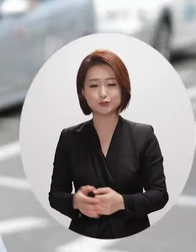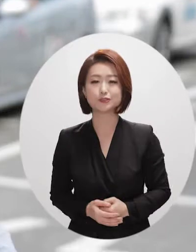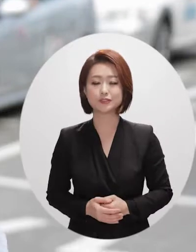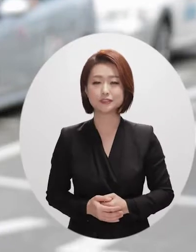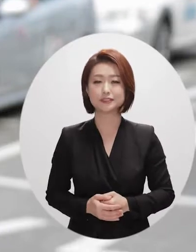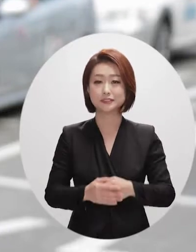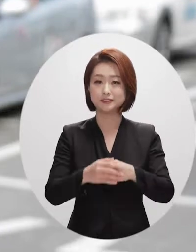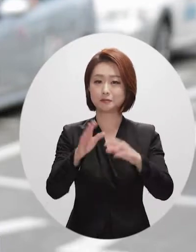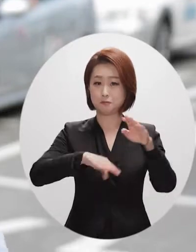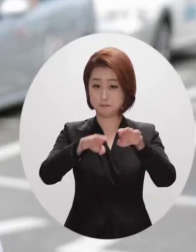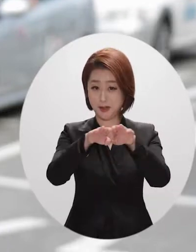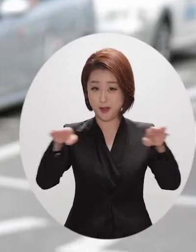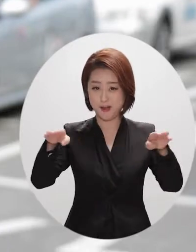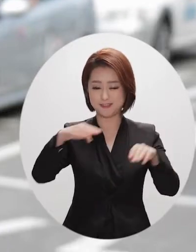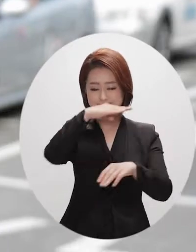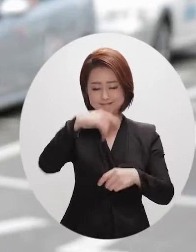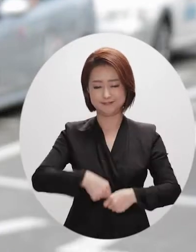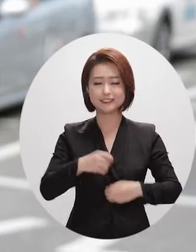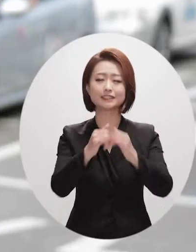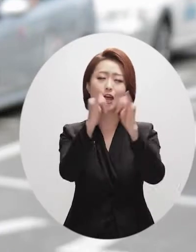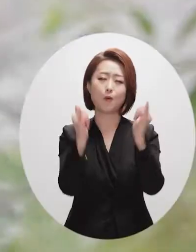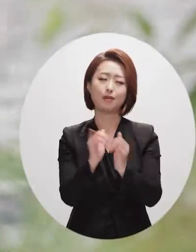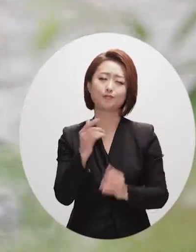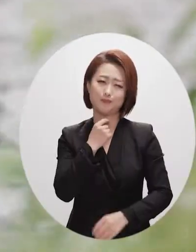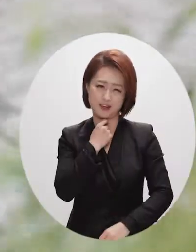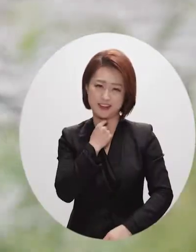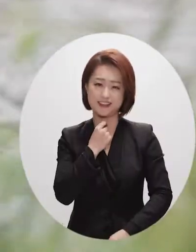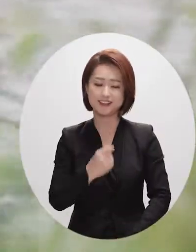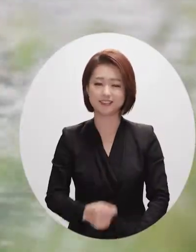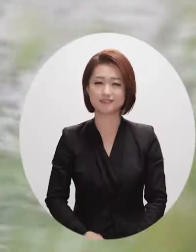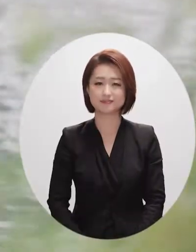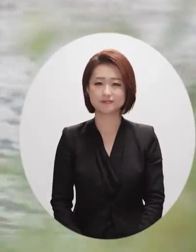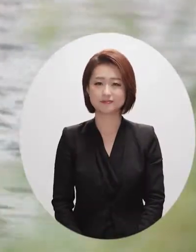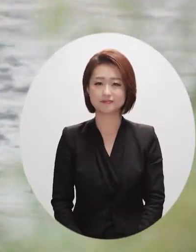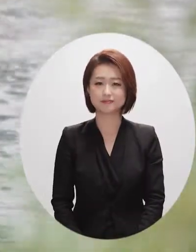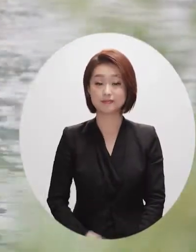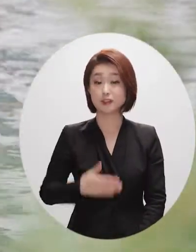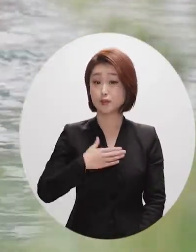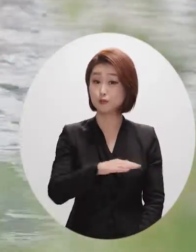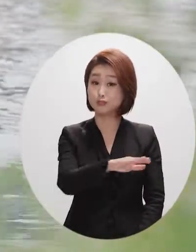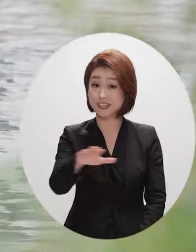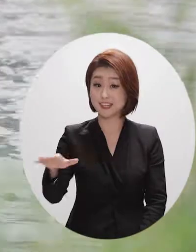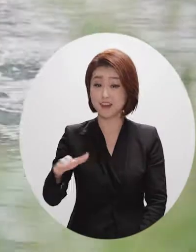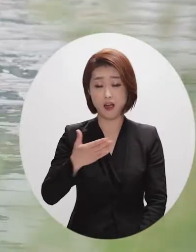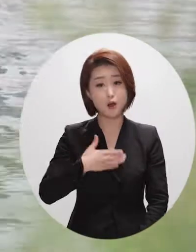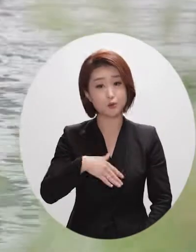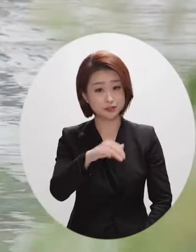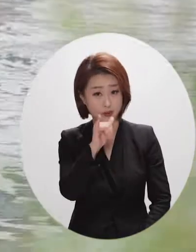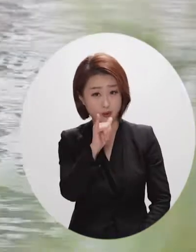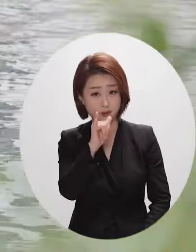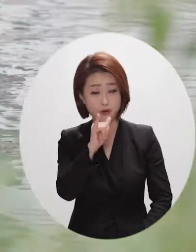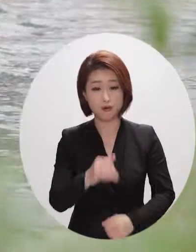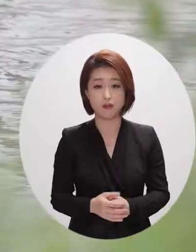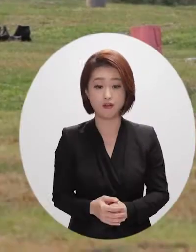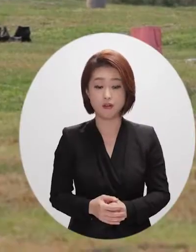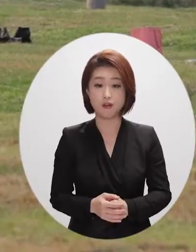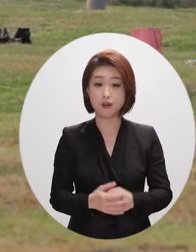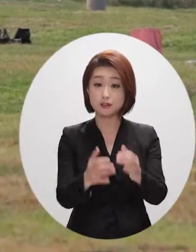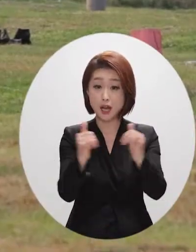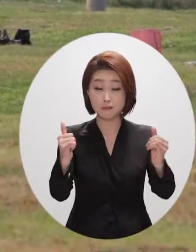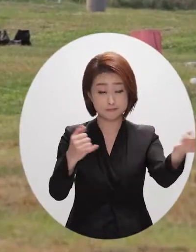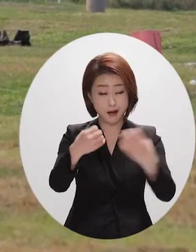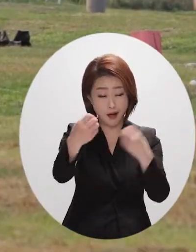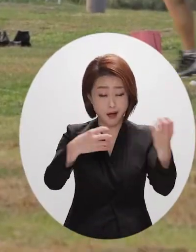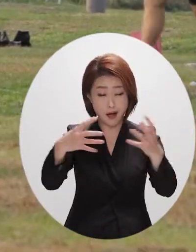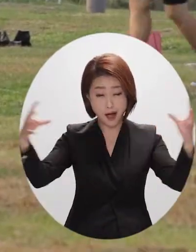편득하고 정의로운 사회가 되었습니다 우리는 알고 있습니다 시민들이